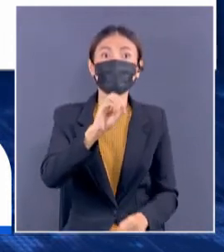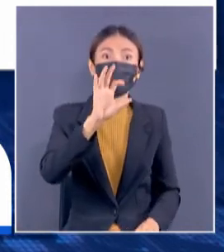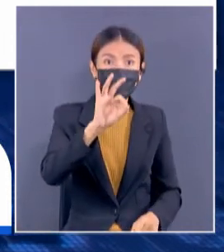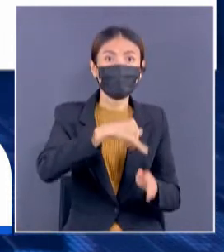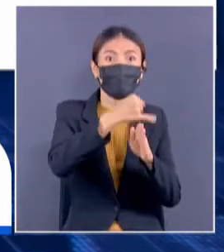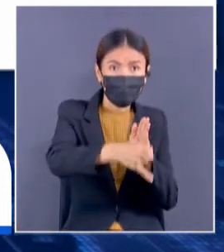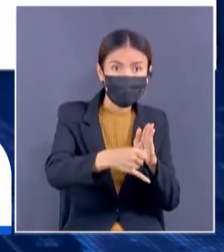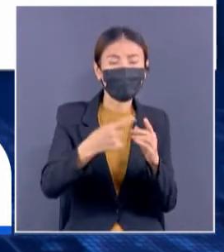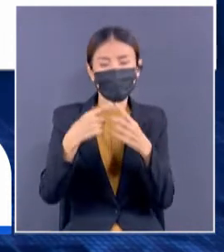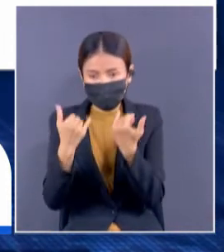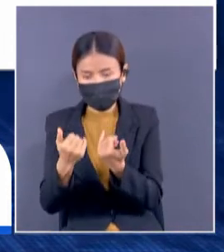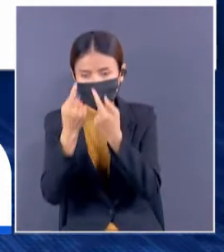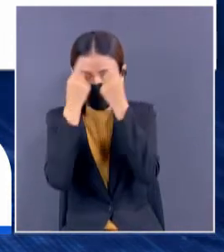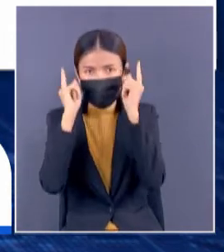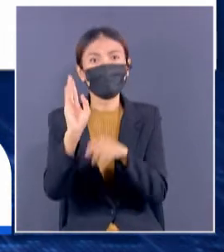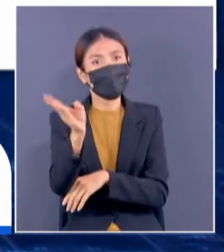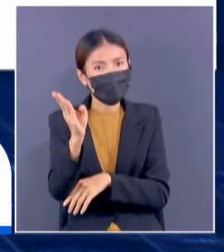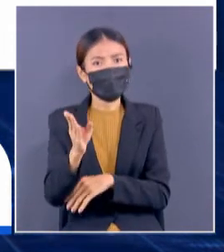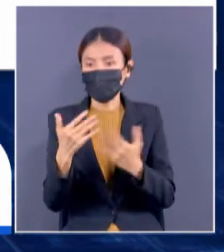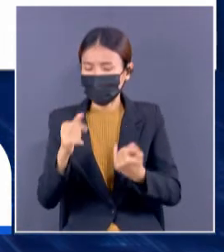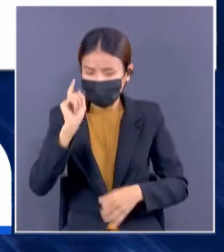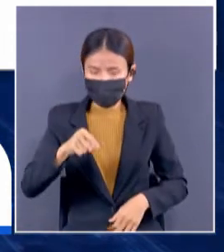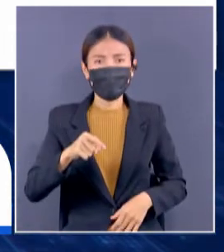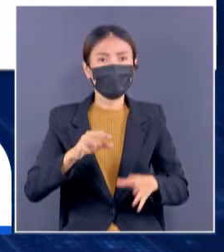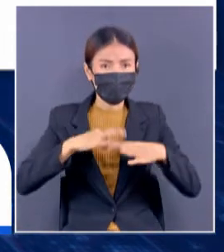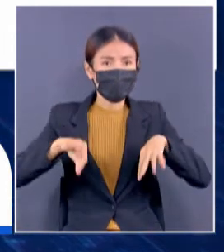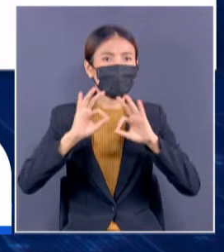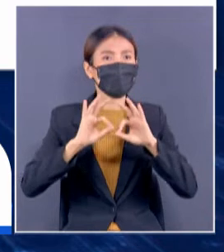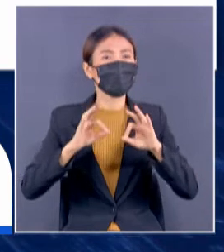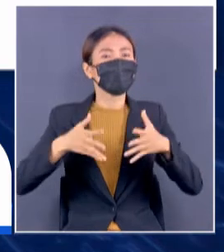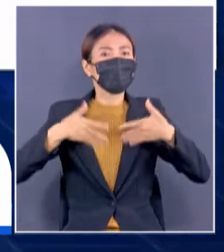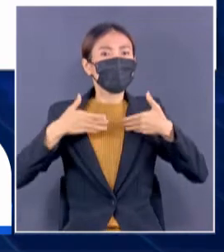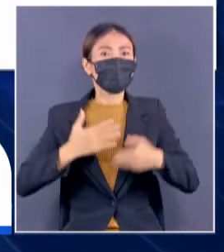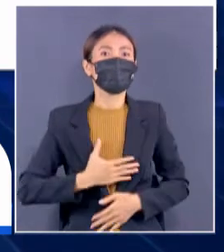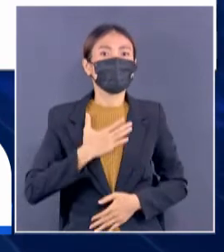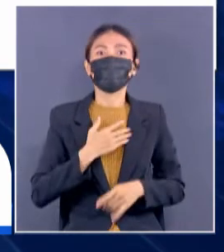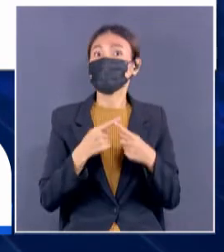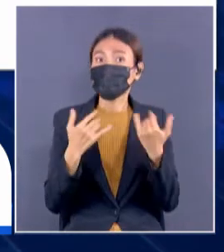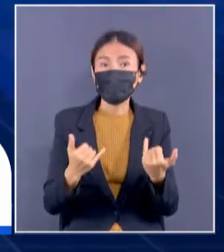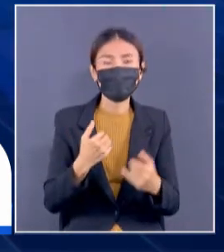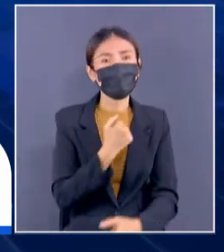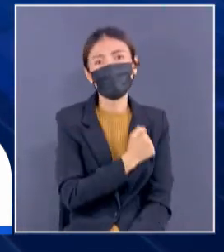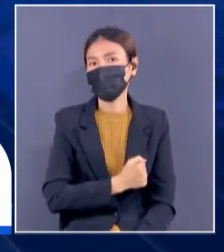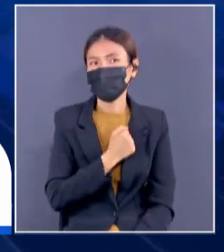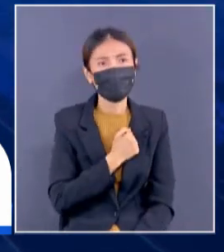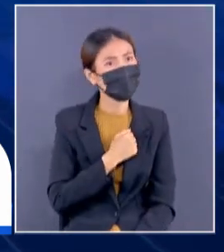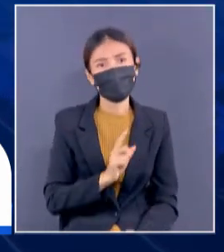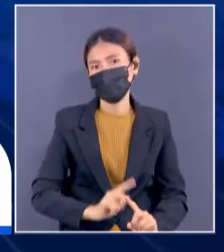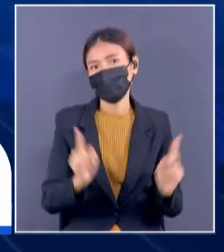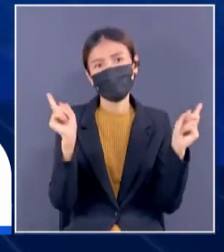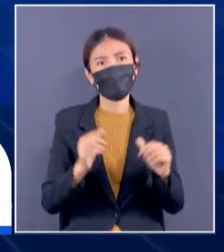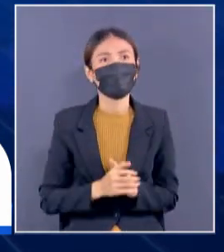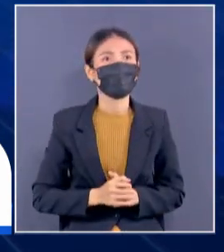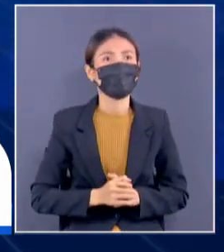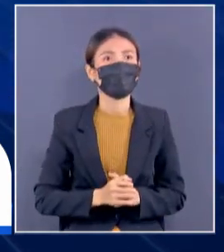ควรดีใจน้องบอกไม่ใช่มาเสียใจแบบนี ้ล่าสุดนะคะเจ้าของโพสต์เขาก็อัดคลิปเล่าเหตุ